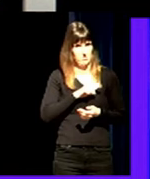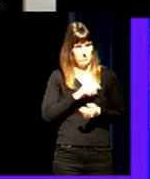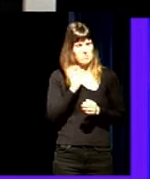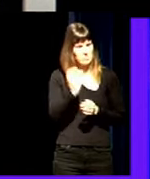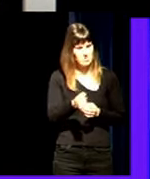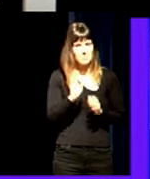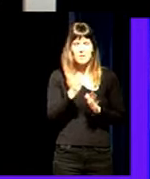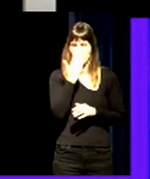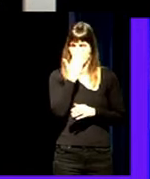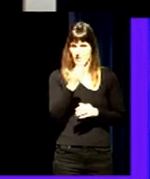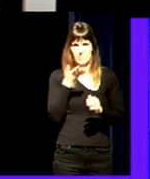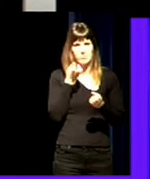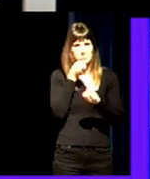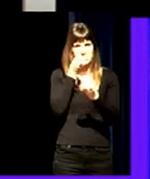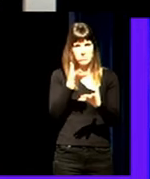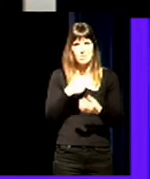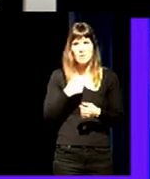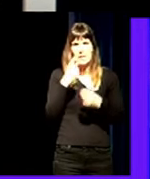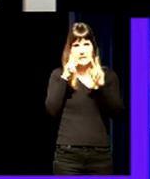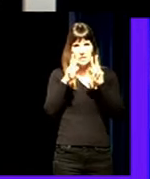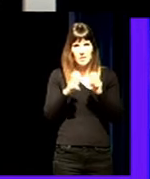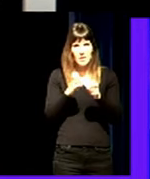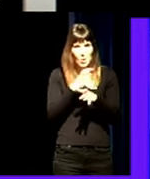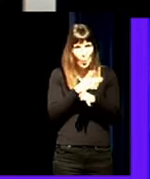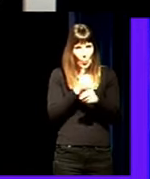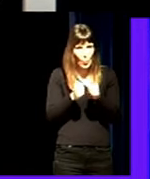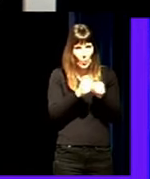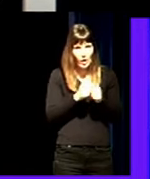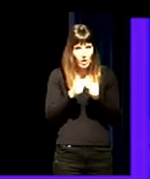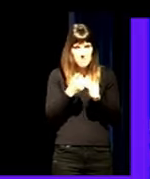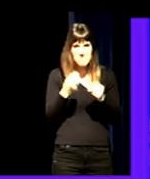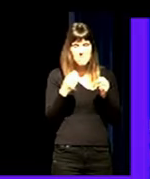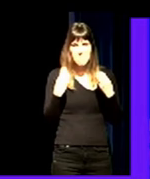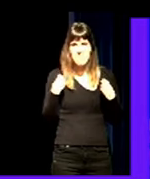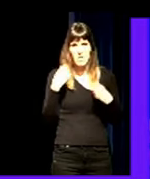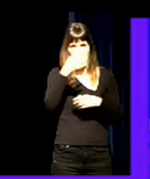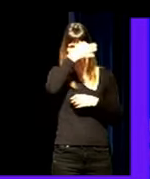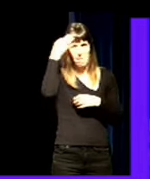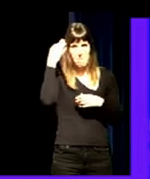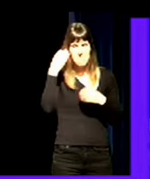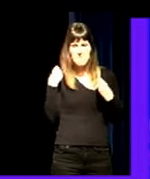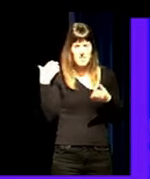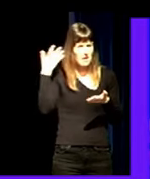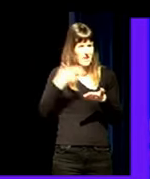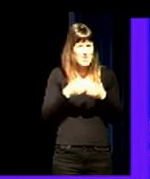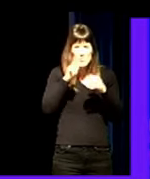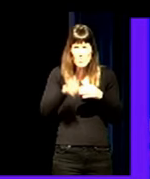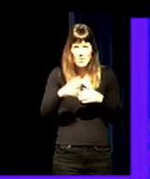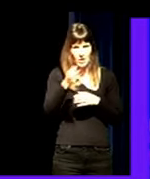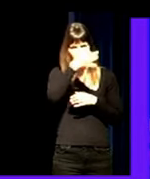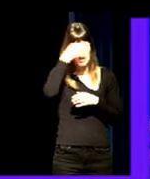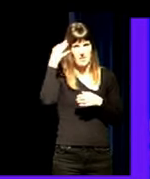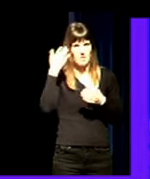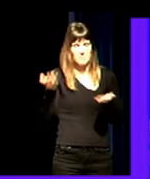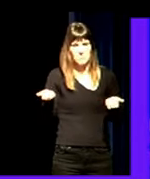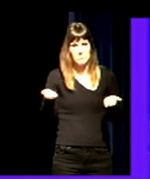esaten dizuet. Ni, pa, jole, ez dut jolastu ia bideokoetara, benetan. Osea, ez da zemizu ezkete, benetan.